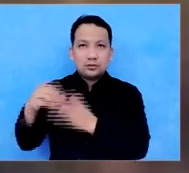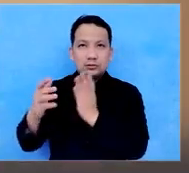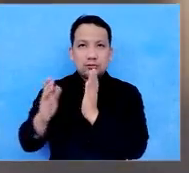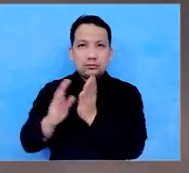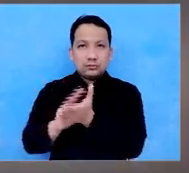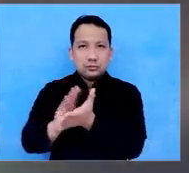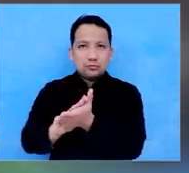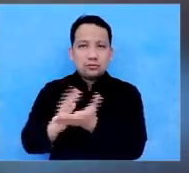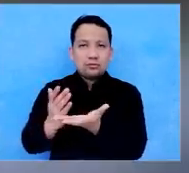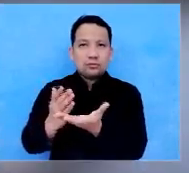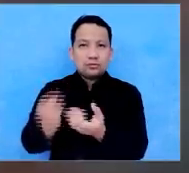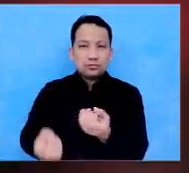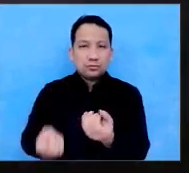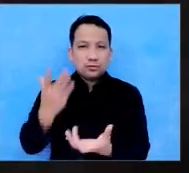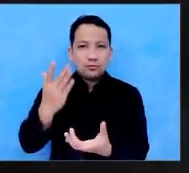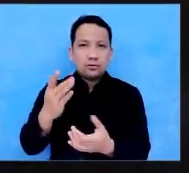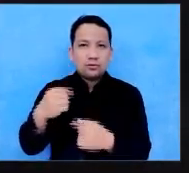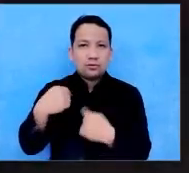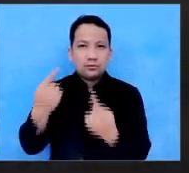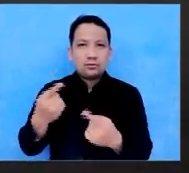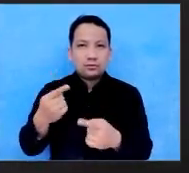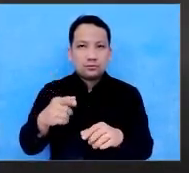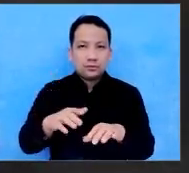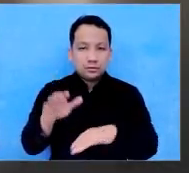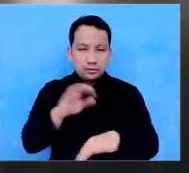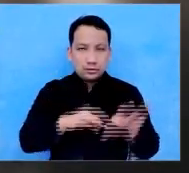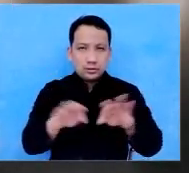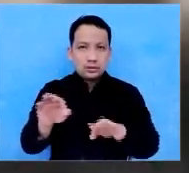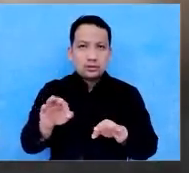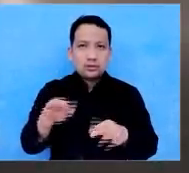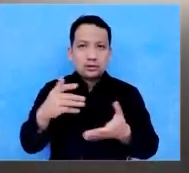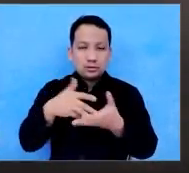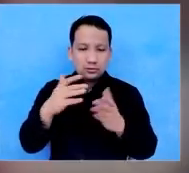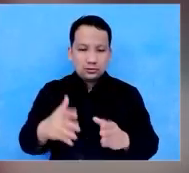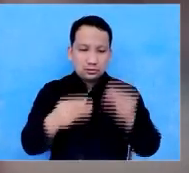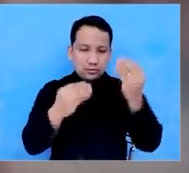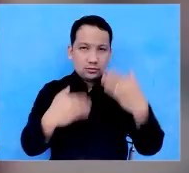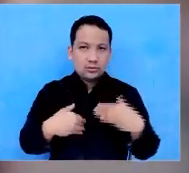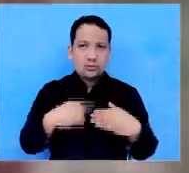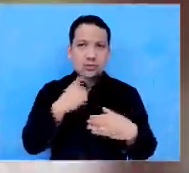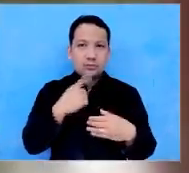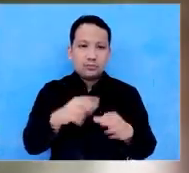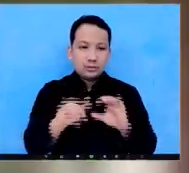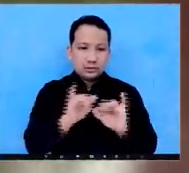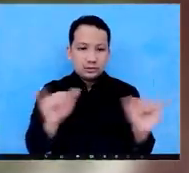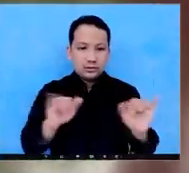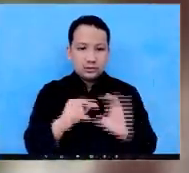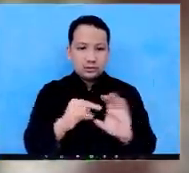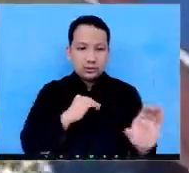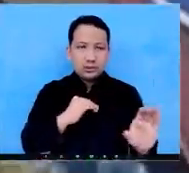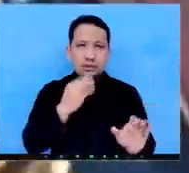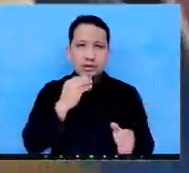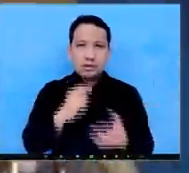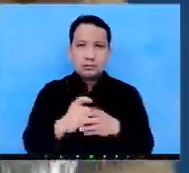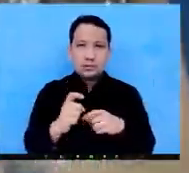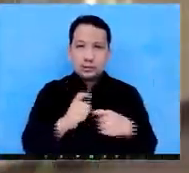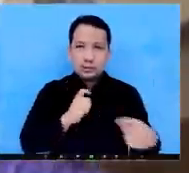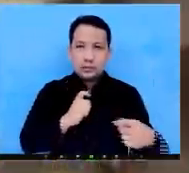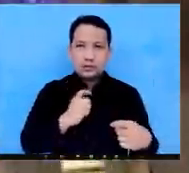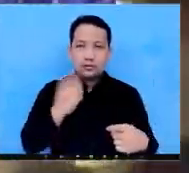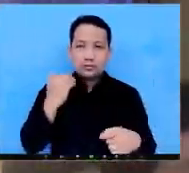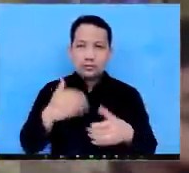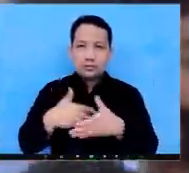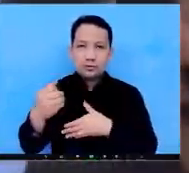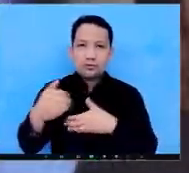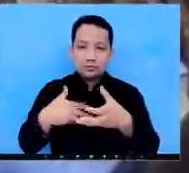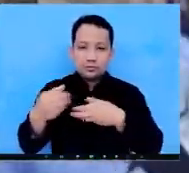at sasabog ito kapag natapakan. Isang estudyante rin ng New Era ang nakatanggap ng kaparehong text. Dahil dito ay